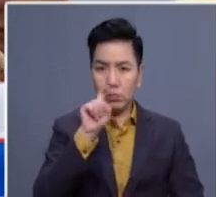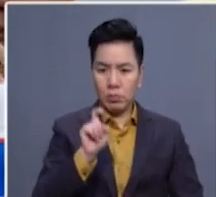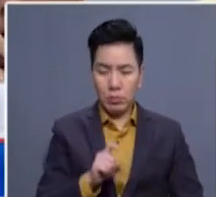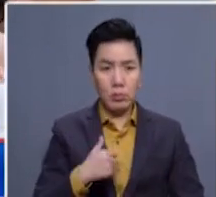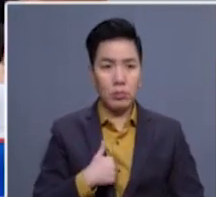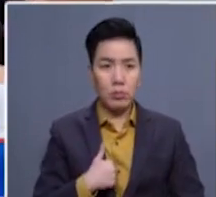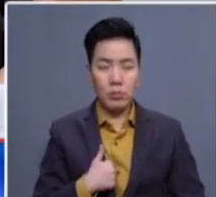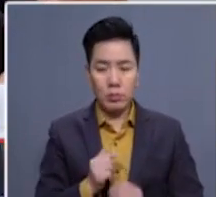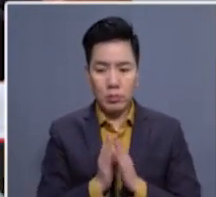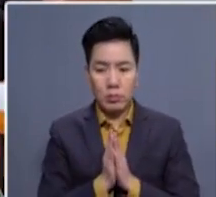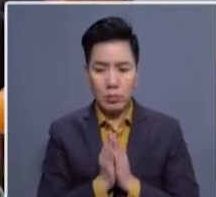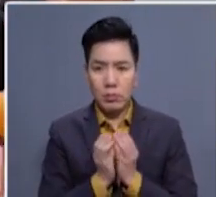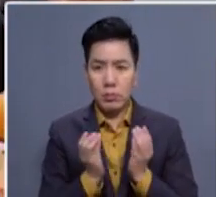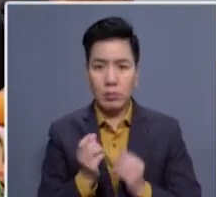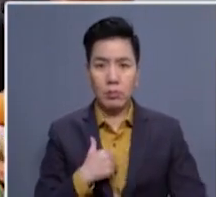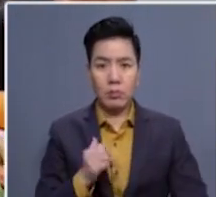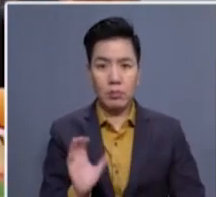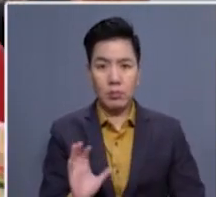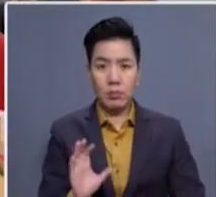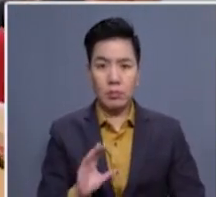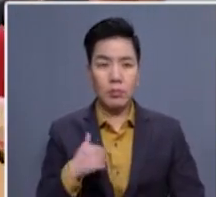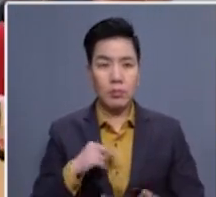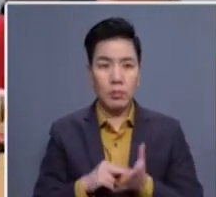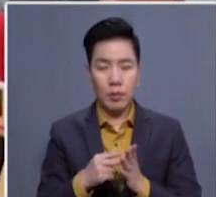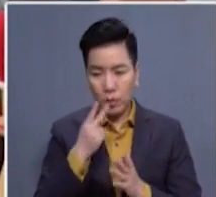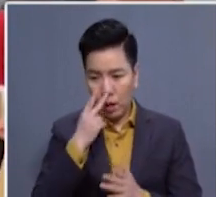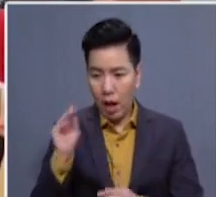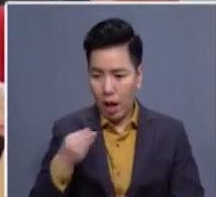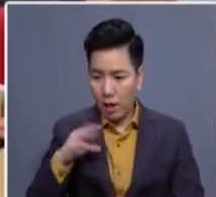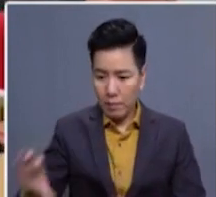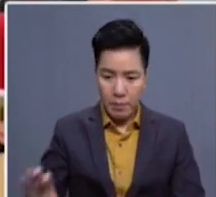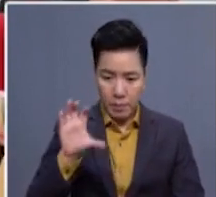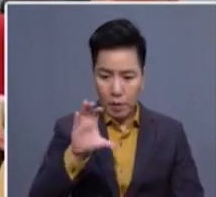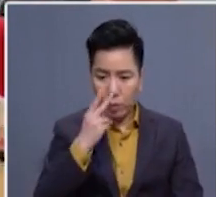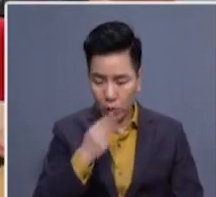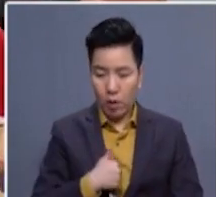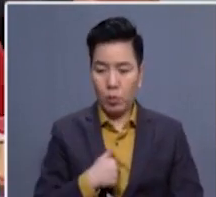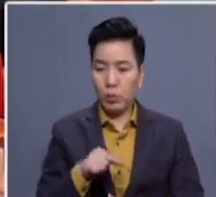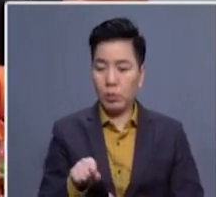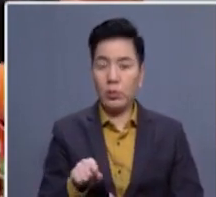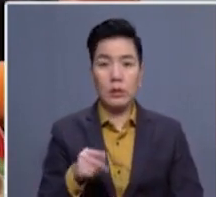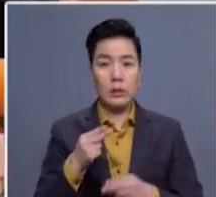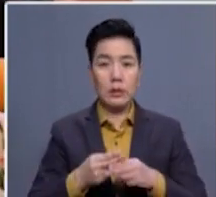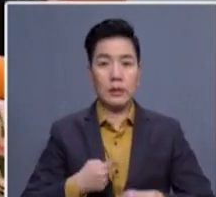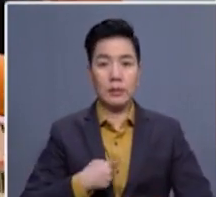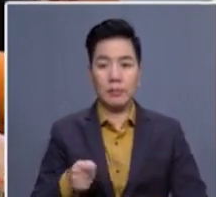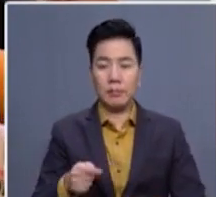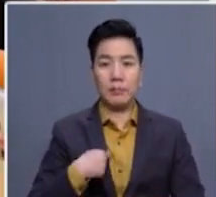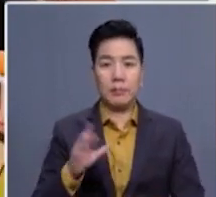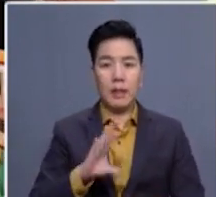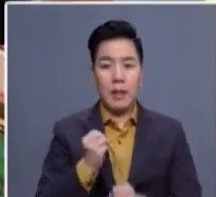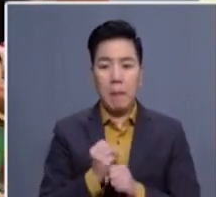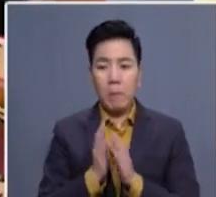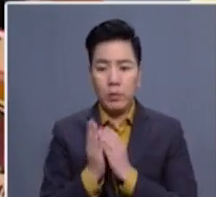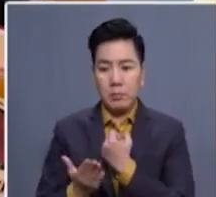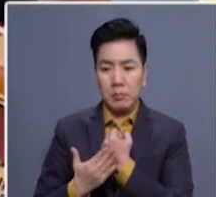พี่ไม่ได้โพสต์ทักมานะคะอะไรอย่างเงี้ยเขาก็แบบเอาแอคเคาท์นี้ให้ดูเลยนะคะแล้วก็รู้สึกไม่ใช่พี่ค่ะก็ชวนทำบุญเ